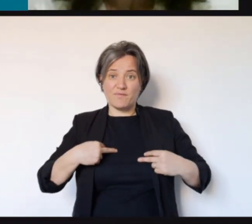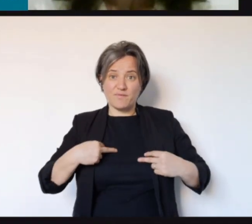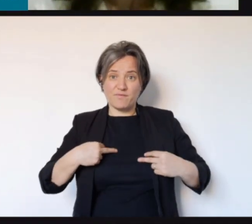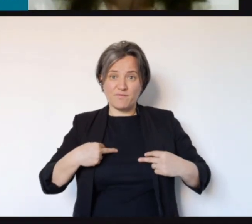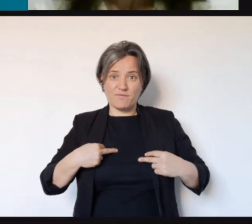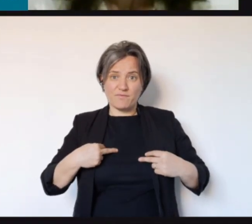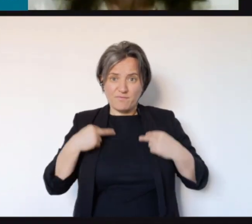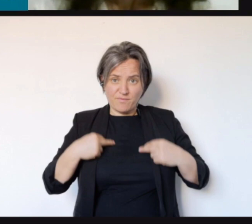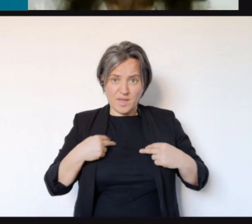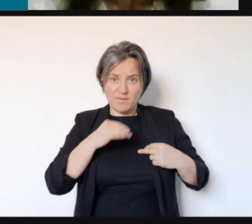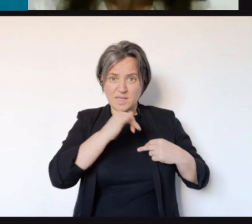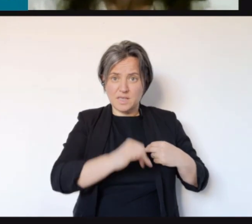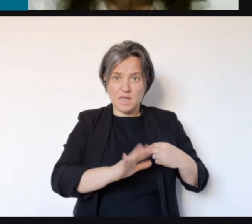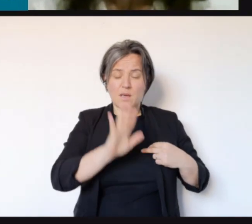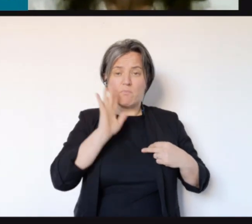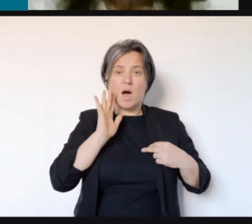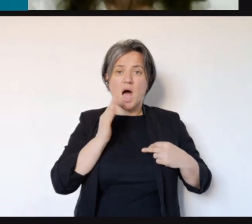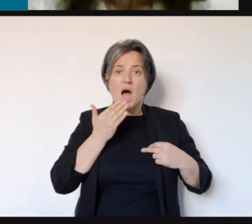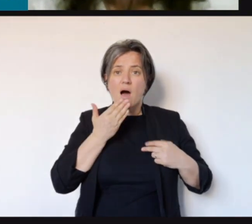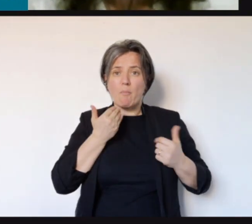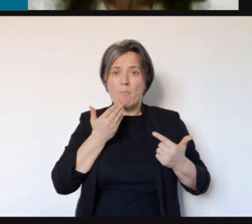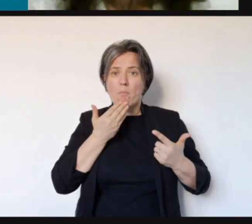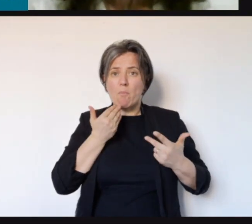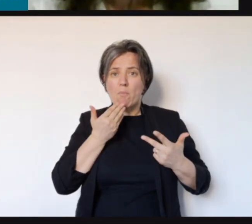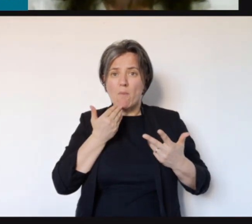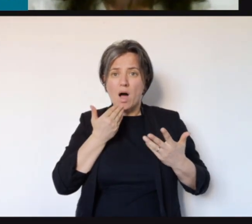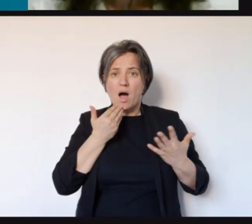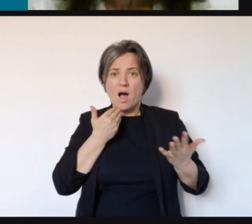vivono la loro vita, ma